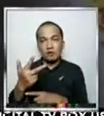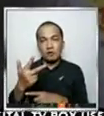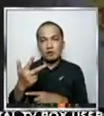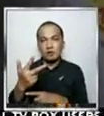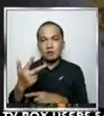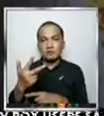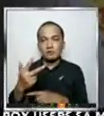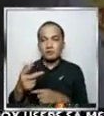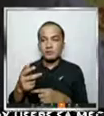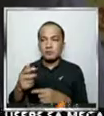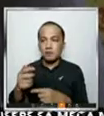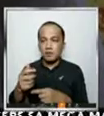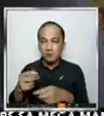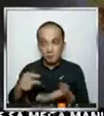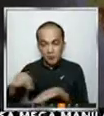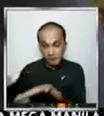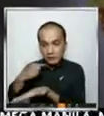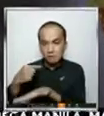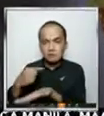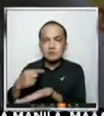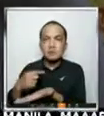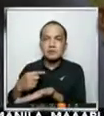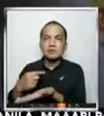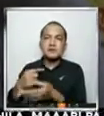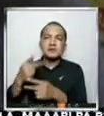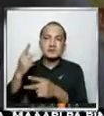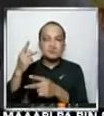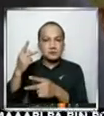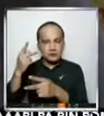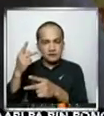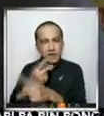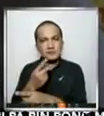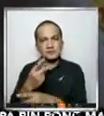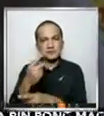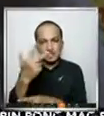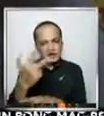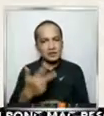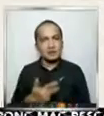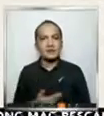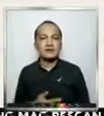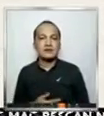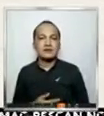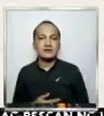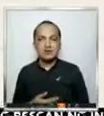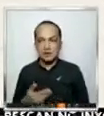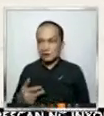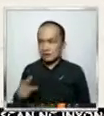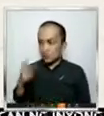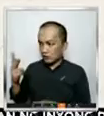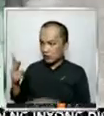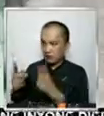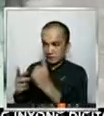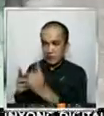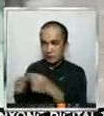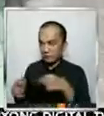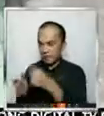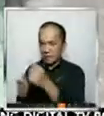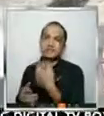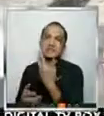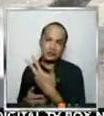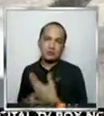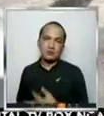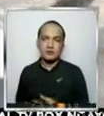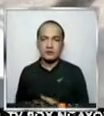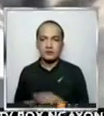solution, gagawin namin, sisingil namin ng tatlo, ang isang tao. Ganito rin ang sentimiento ng mga ilang jeep,